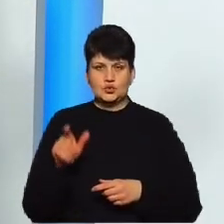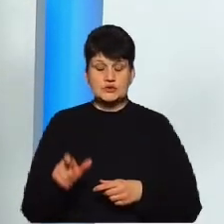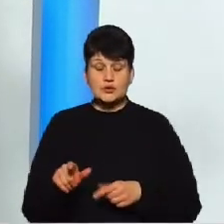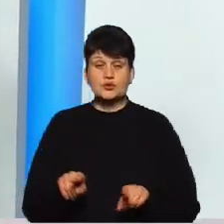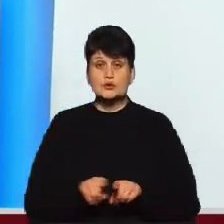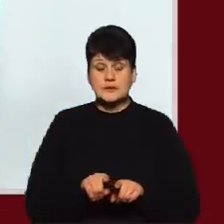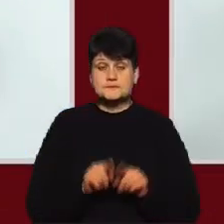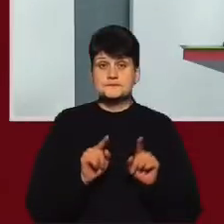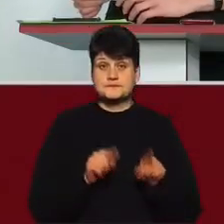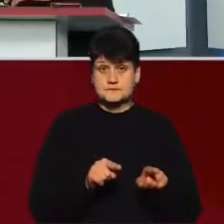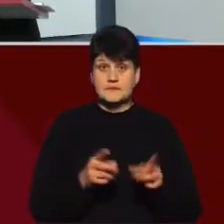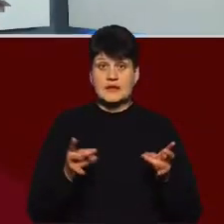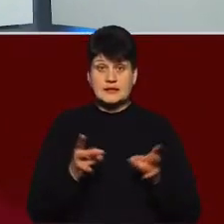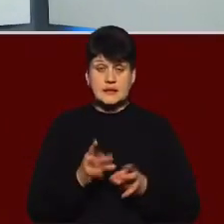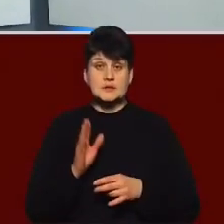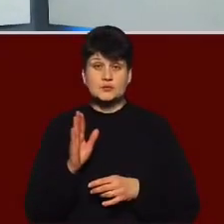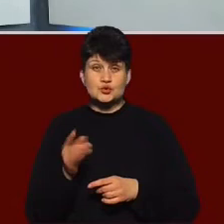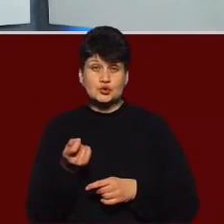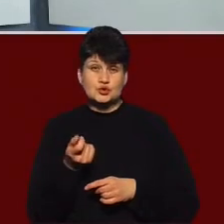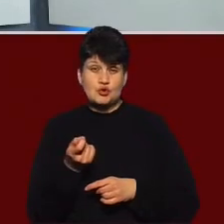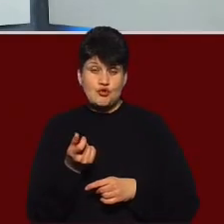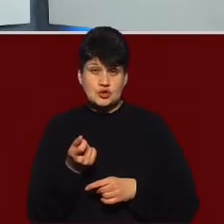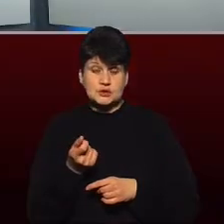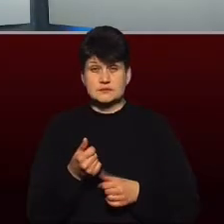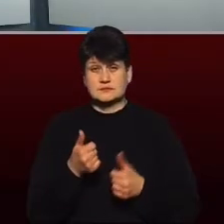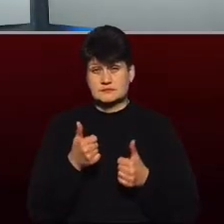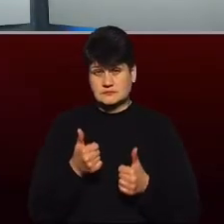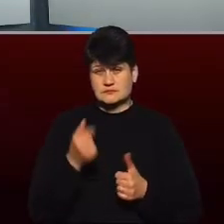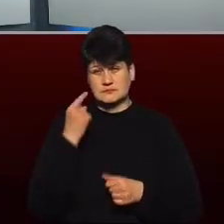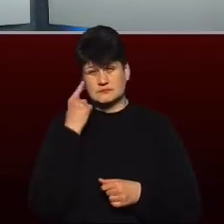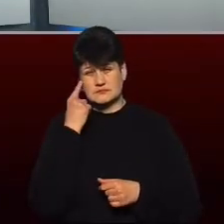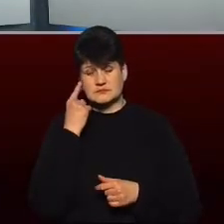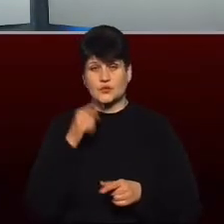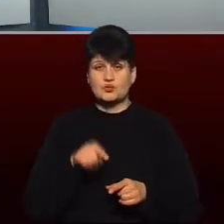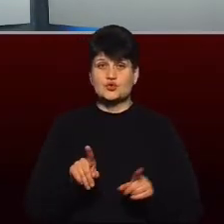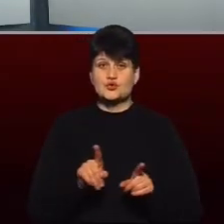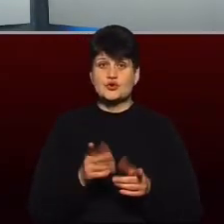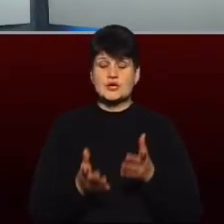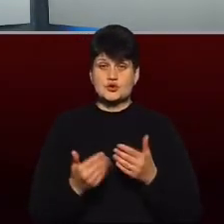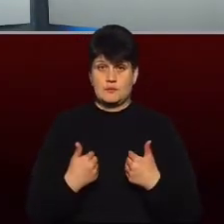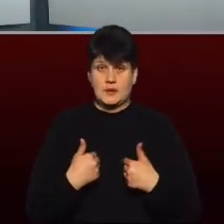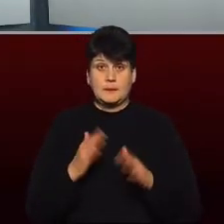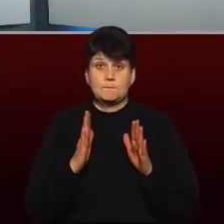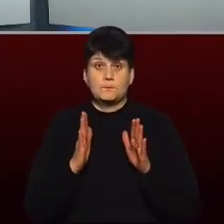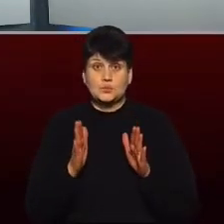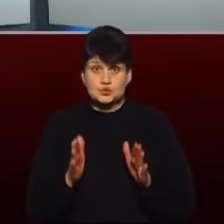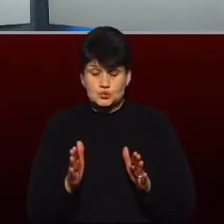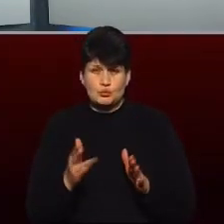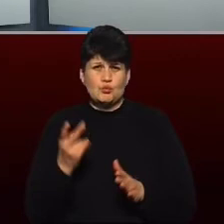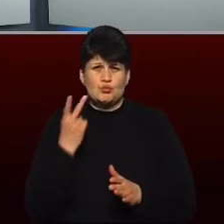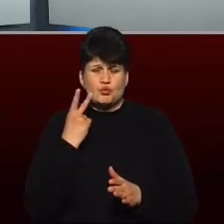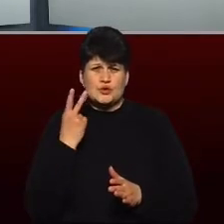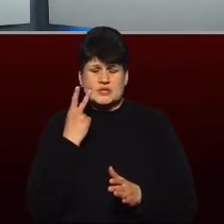тут. Треба бути дещо оптимістичним, тому що якщо ми будемо постійно,